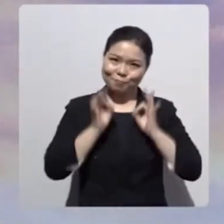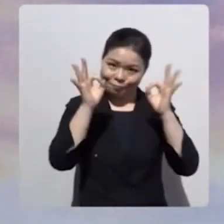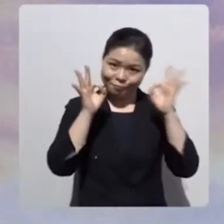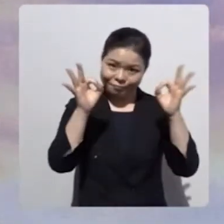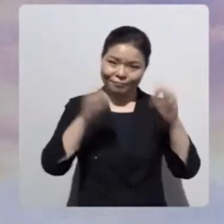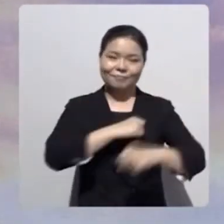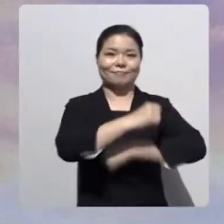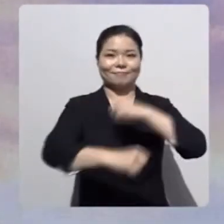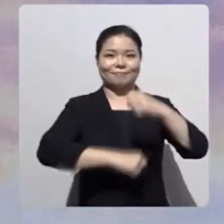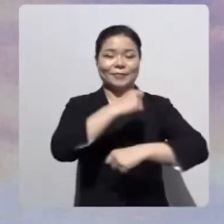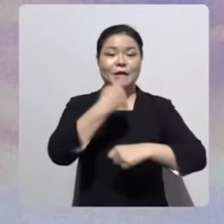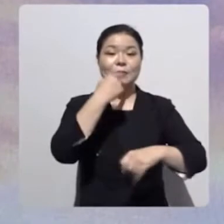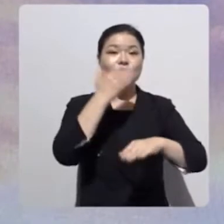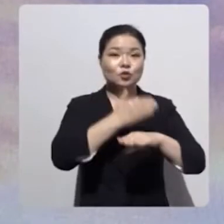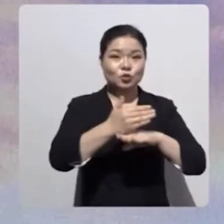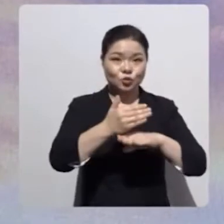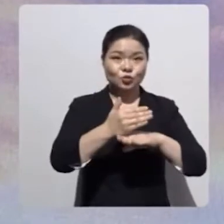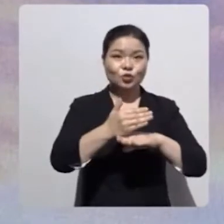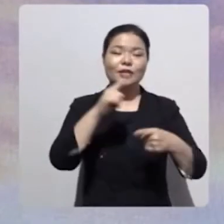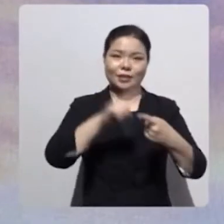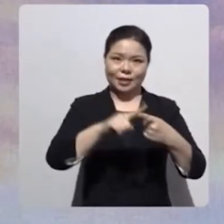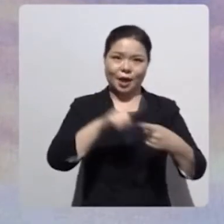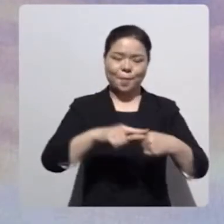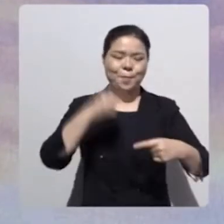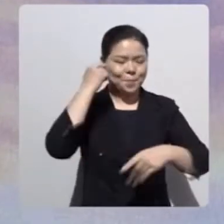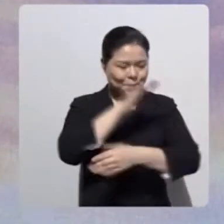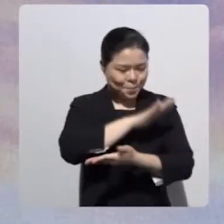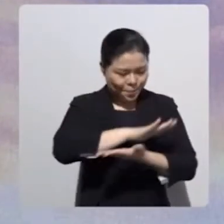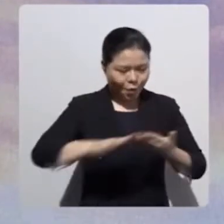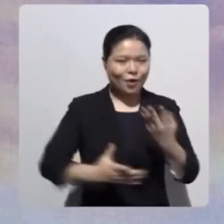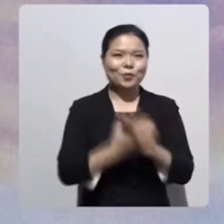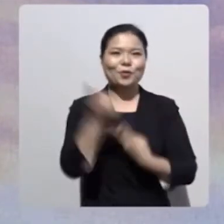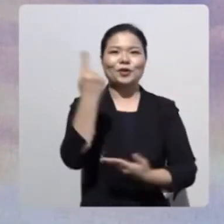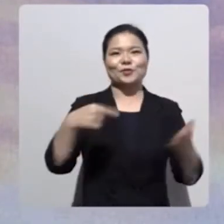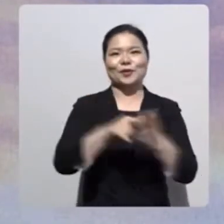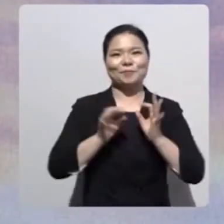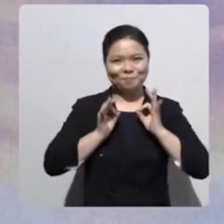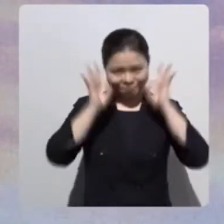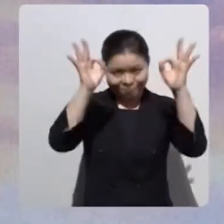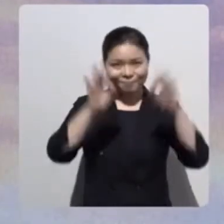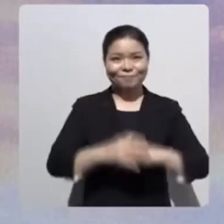자유민주주의에 기초한 평화통일의 길을 열겠습니다.